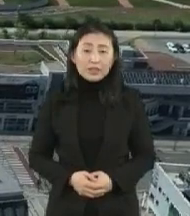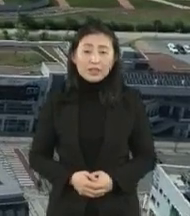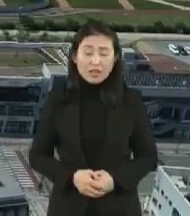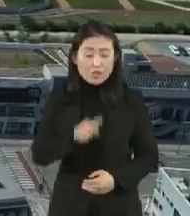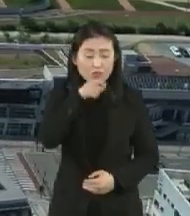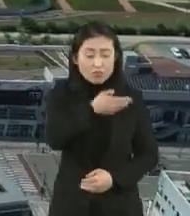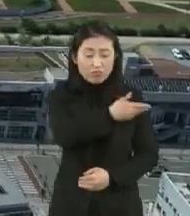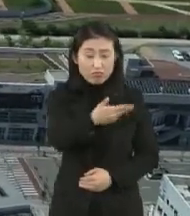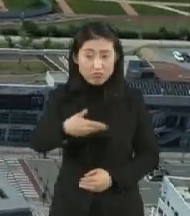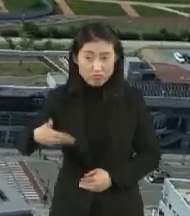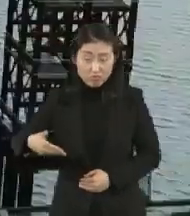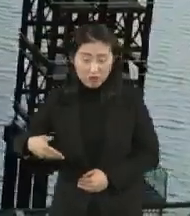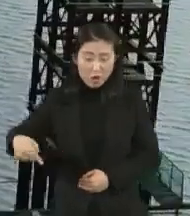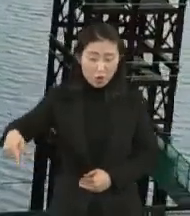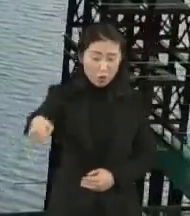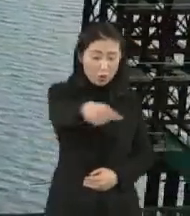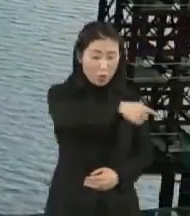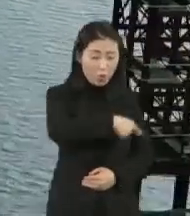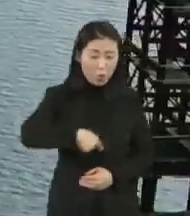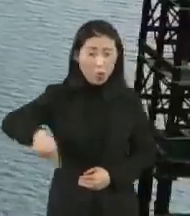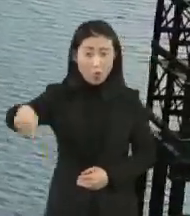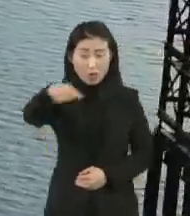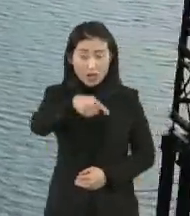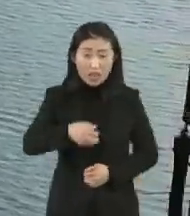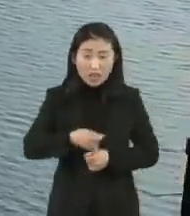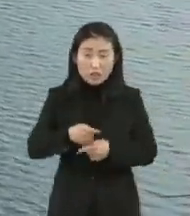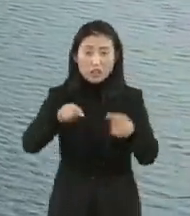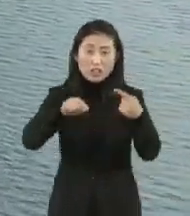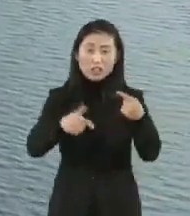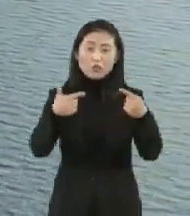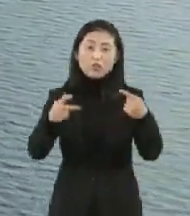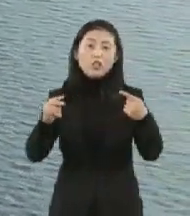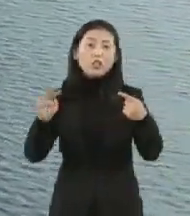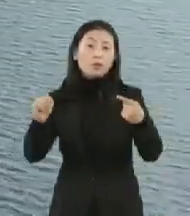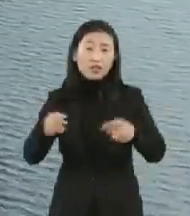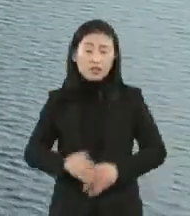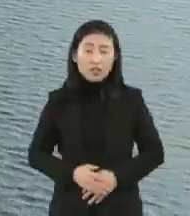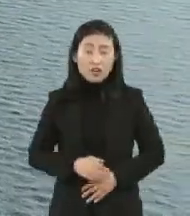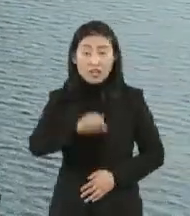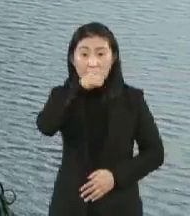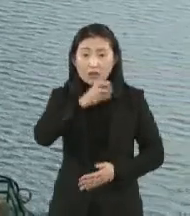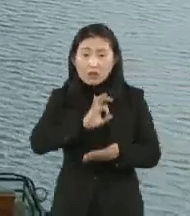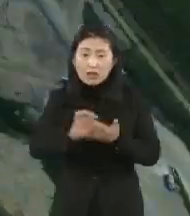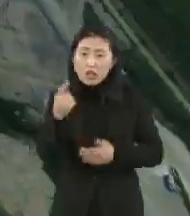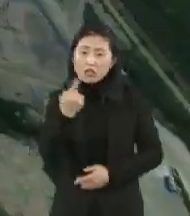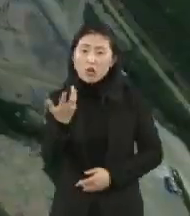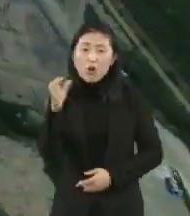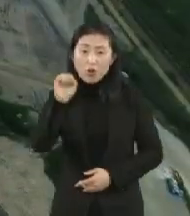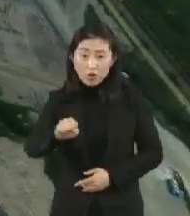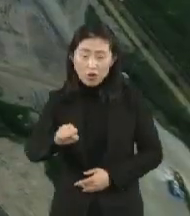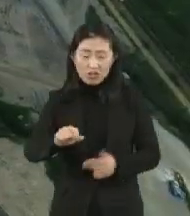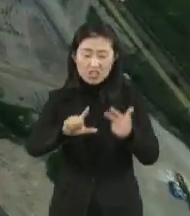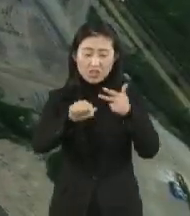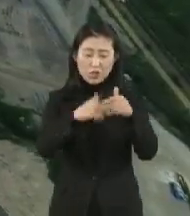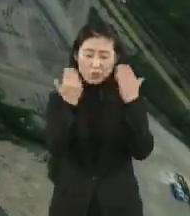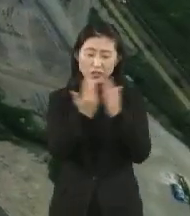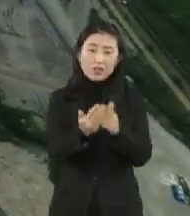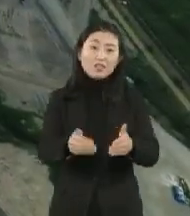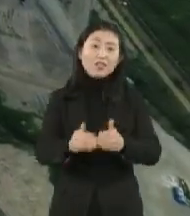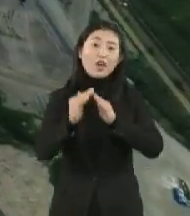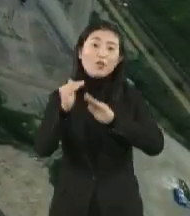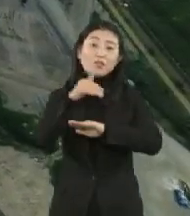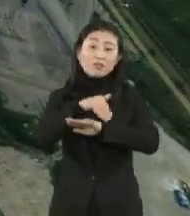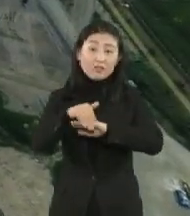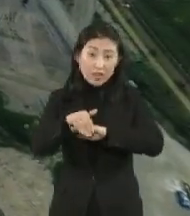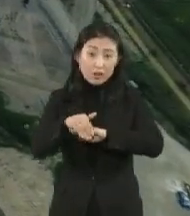금강을 가로지르는 1.6km 길이의 거대한 원형 구조물. 천억 원대 예산이 투입돼 오는 7월 준공을 앞둔